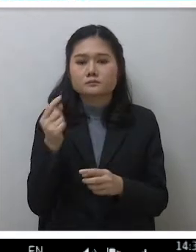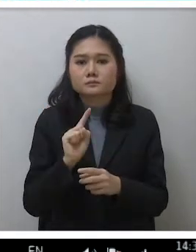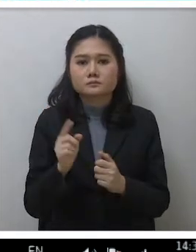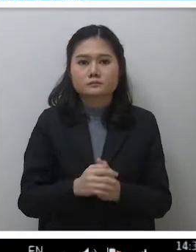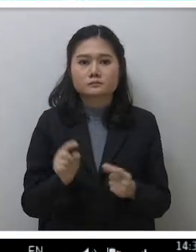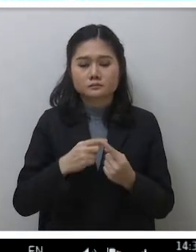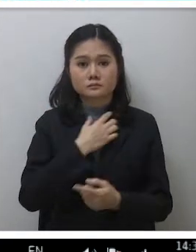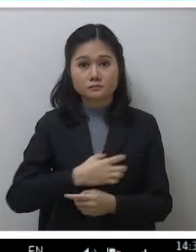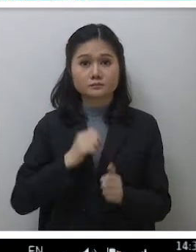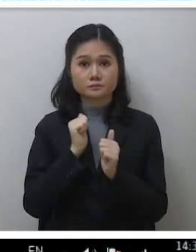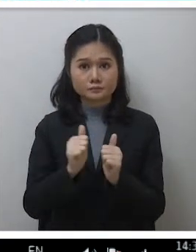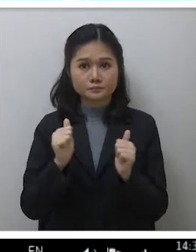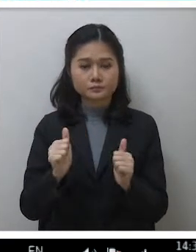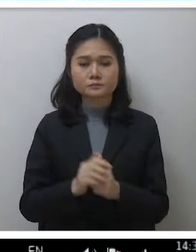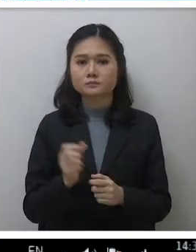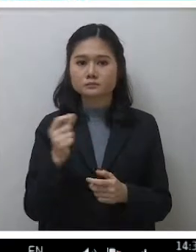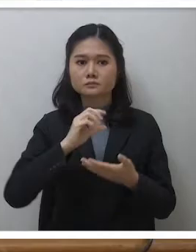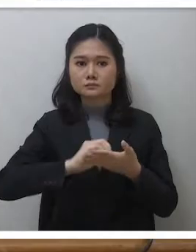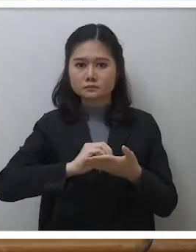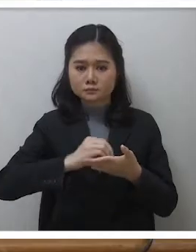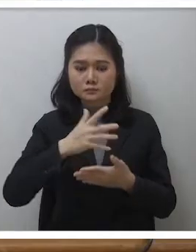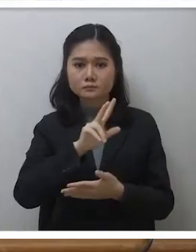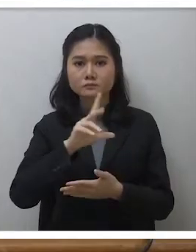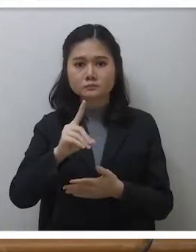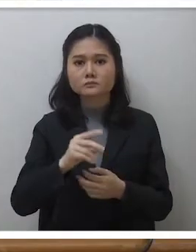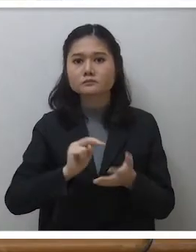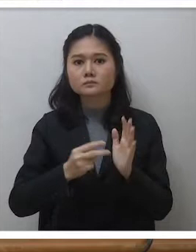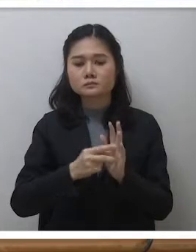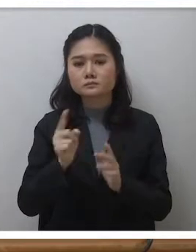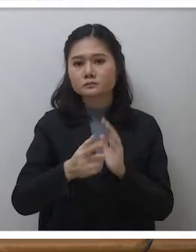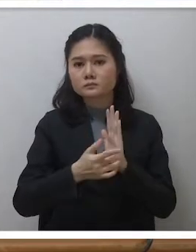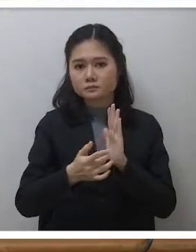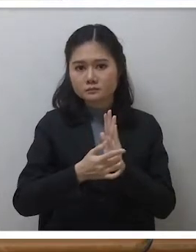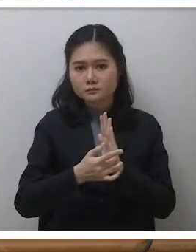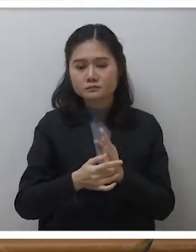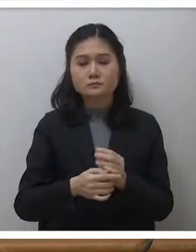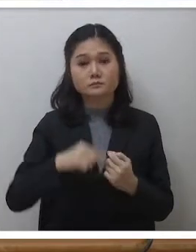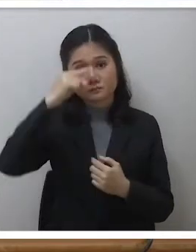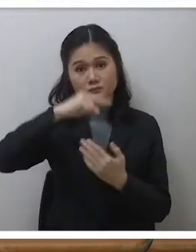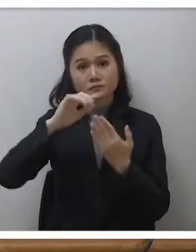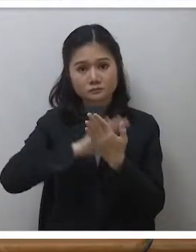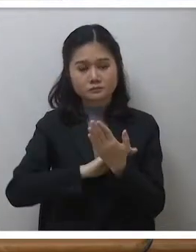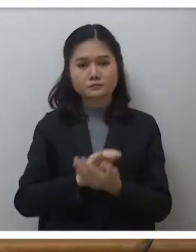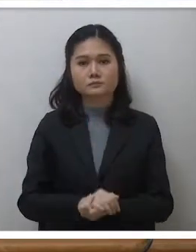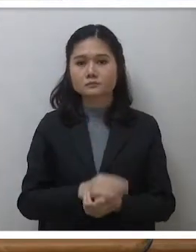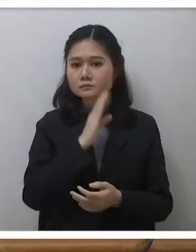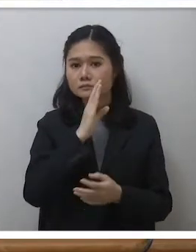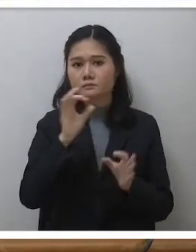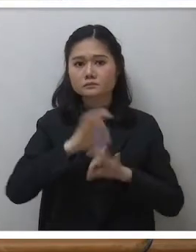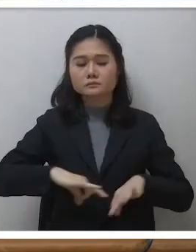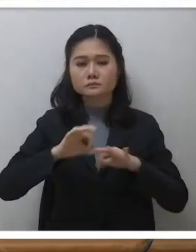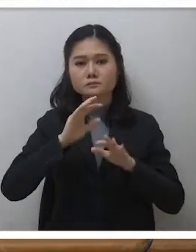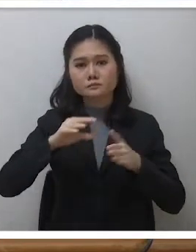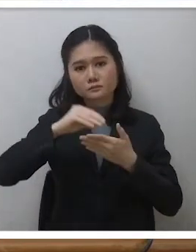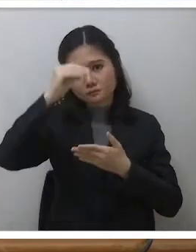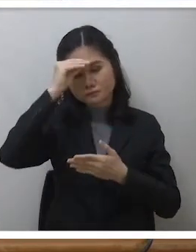งอารมณ์ได้ดีกว่าโปรแกรม3มิติหมายความว่าในเทคโนโลยีของบ้านเรานะยิ่งเฉพาะนักศึก